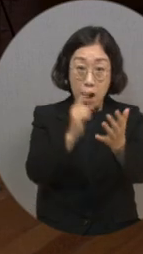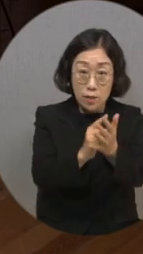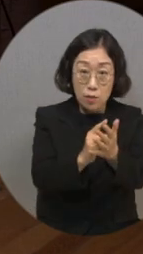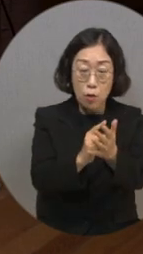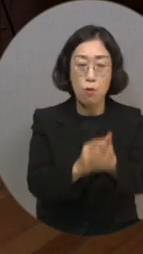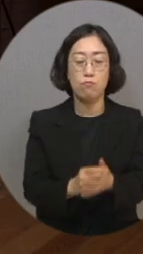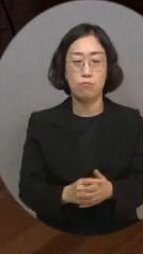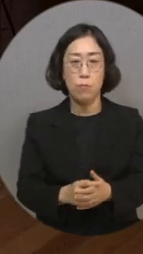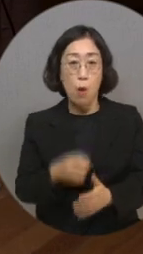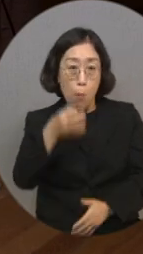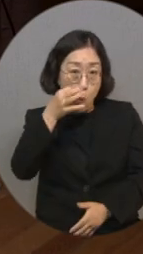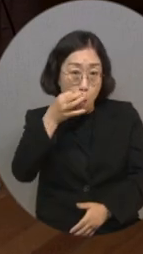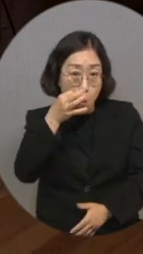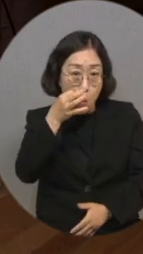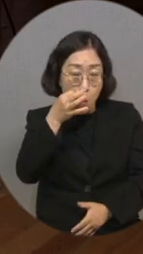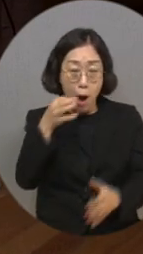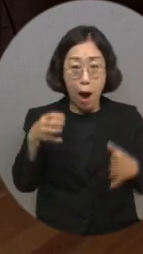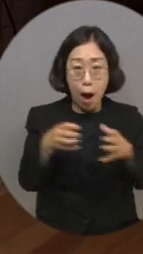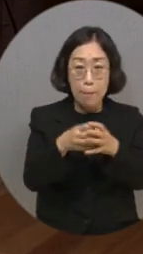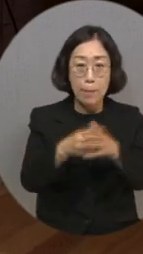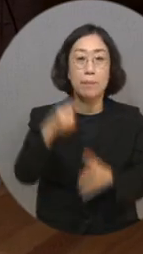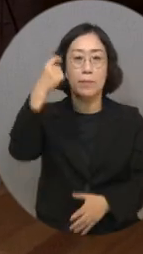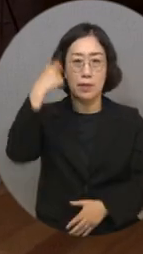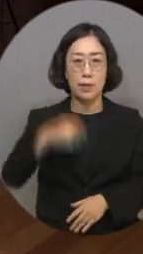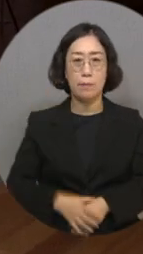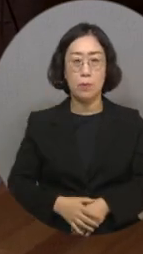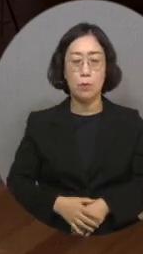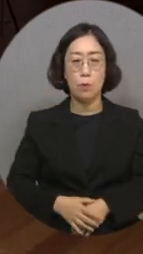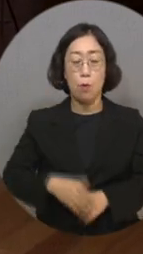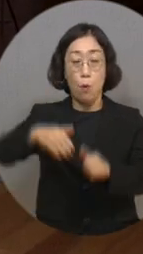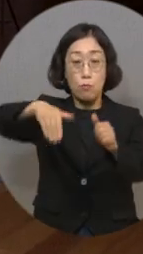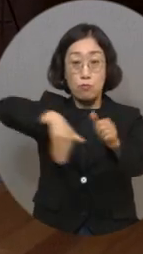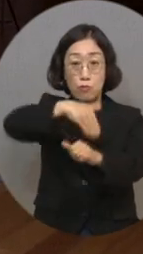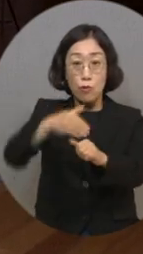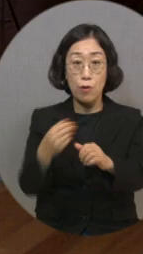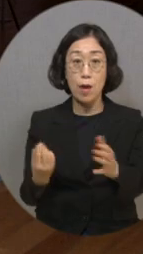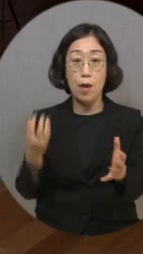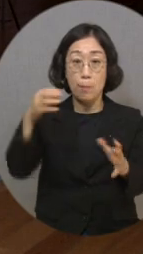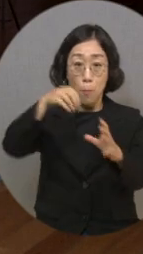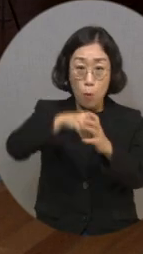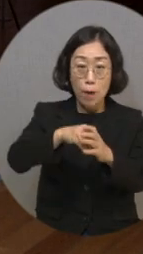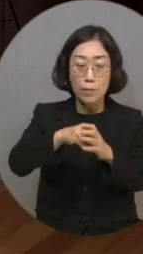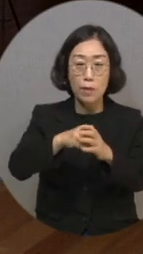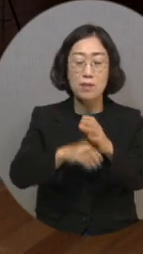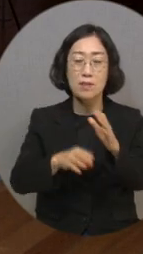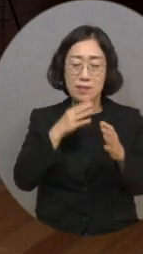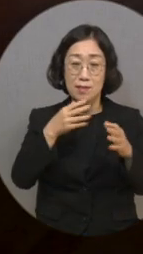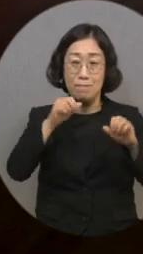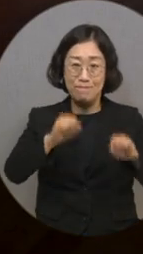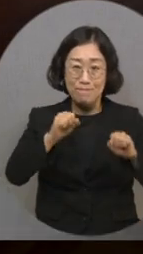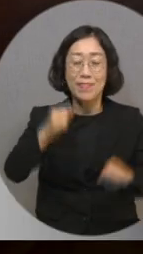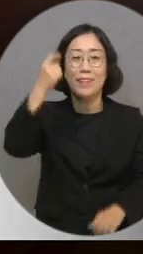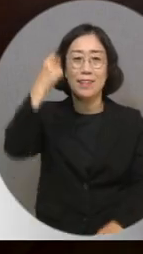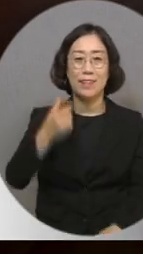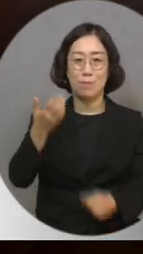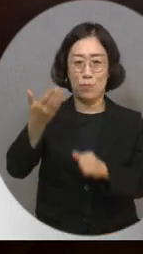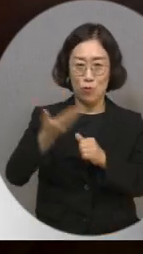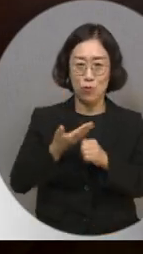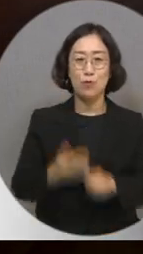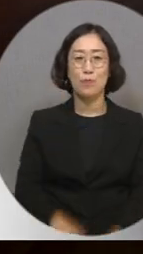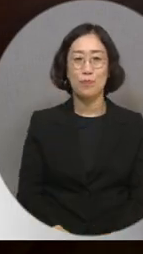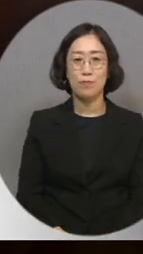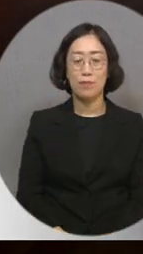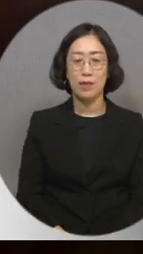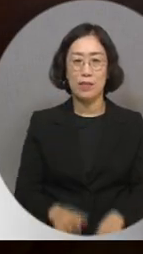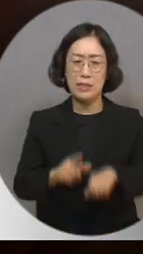주체로 전이되는 효과와 풍경의 한 부분으로 동참하고 있다는 현장감을 줍니다. 우리가 시간을